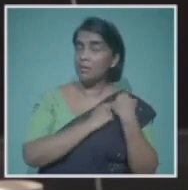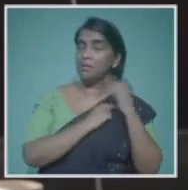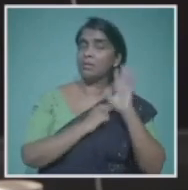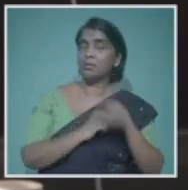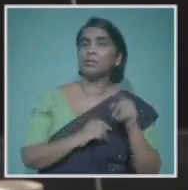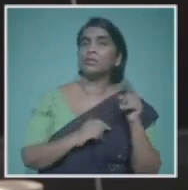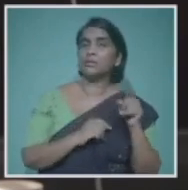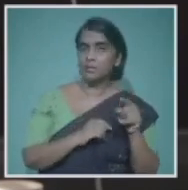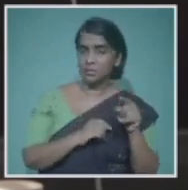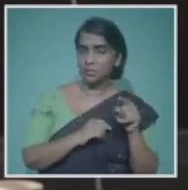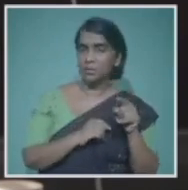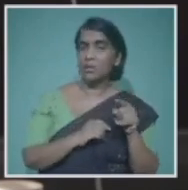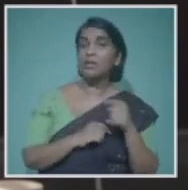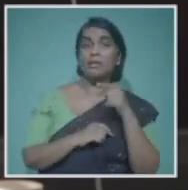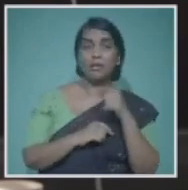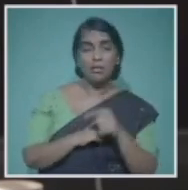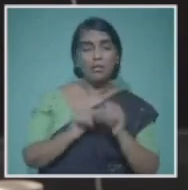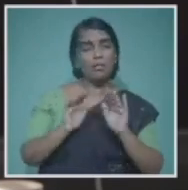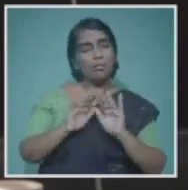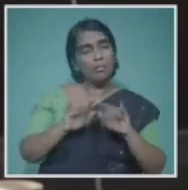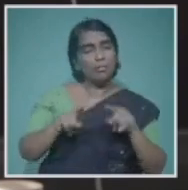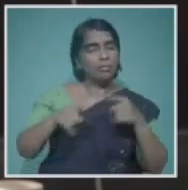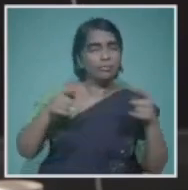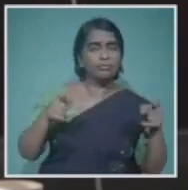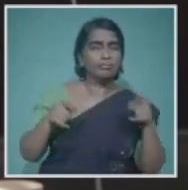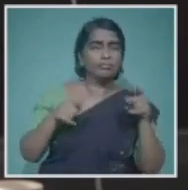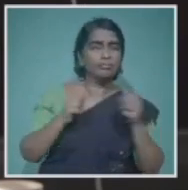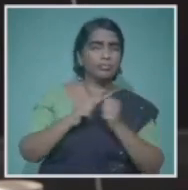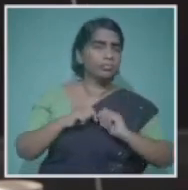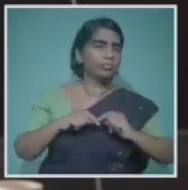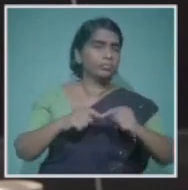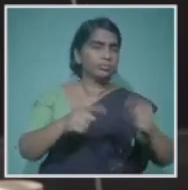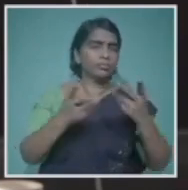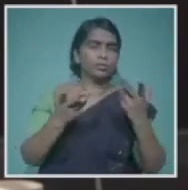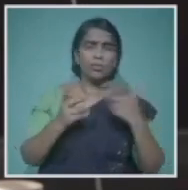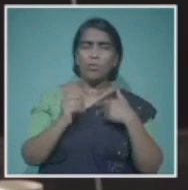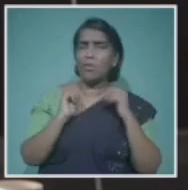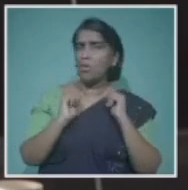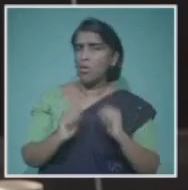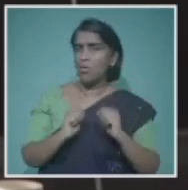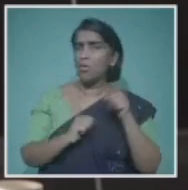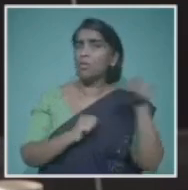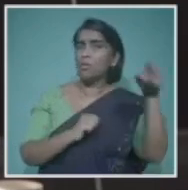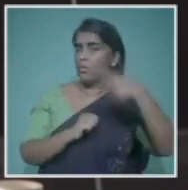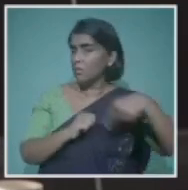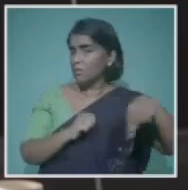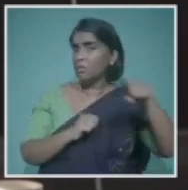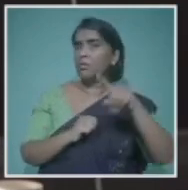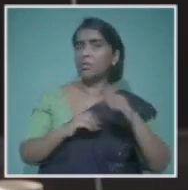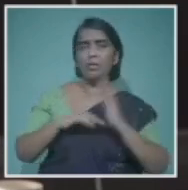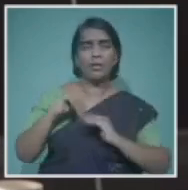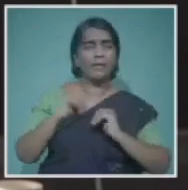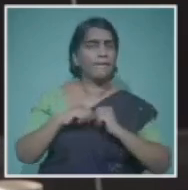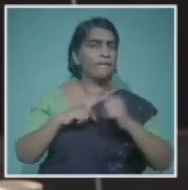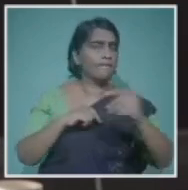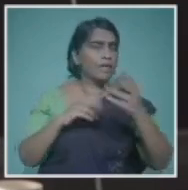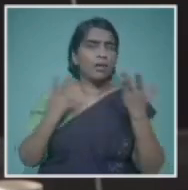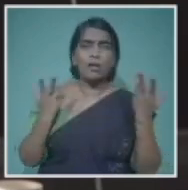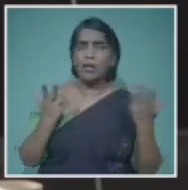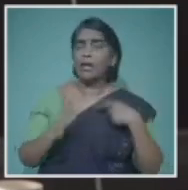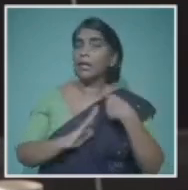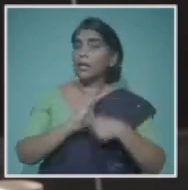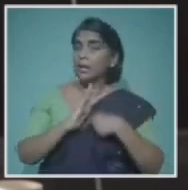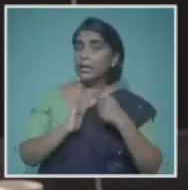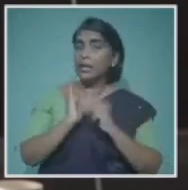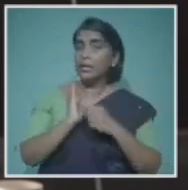තියෙනවා මේ කොයි පැත්තටද ඔබලා ගමන් කරන්නේ මොකද්ද ඔබලාගේ ක්‍රියාමාර්ගය